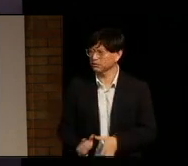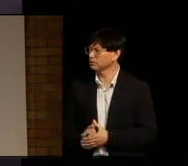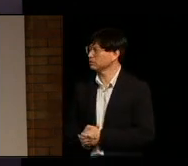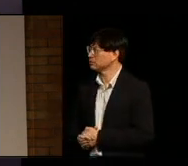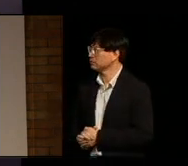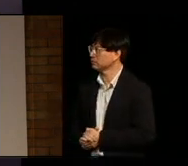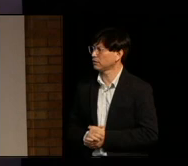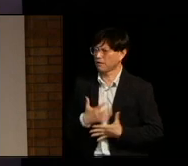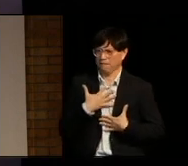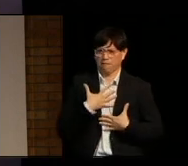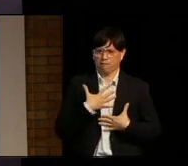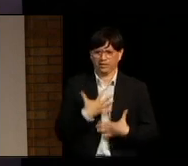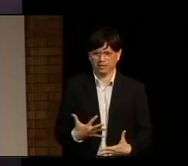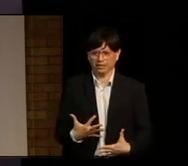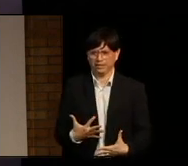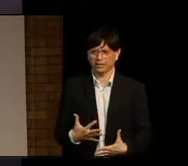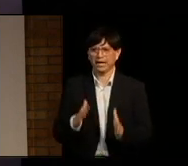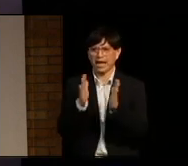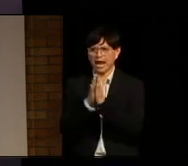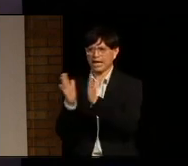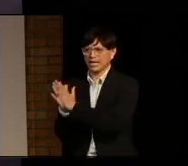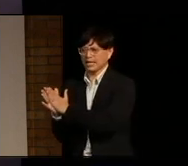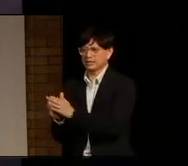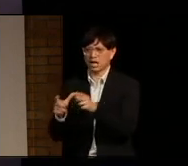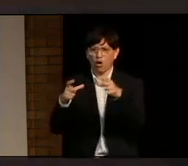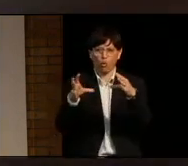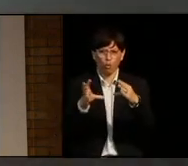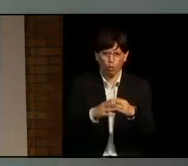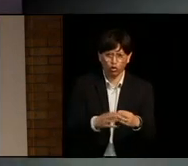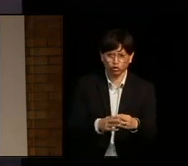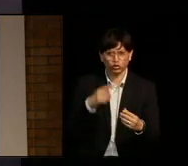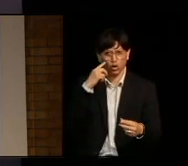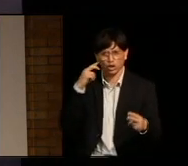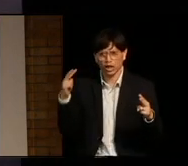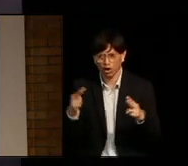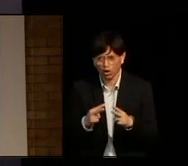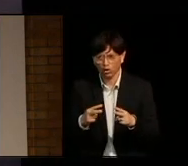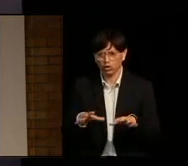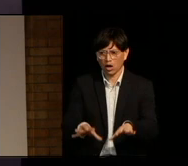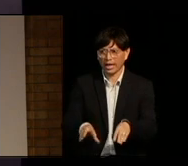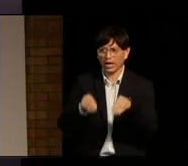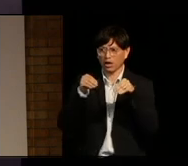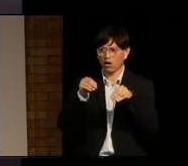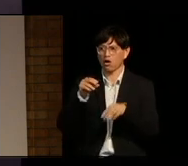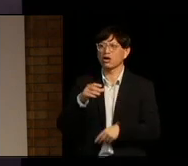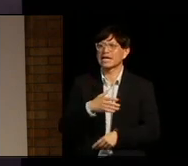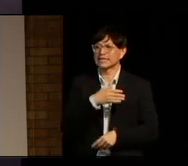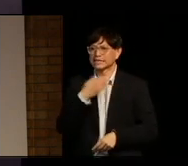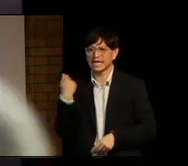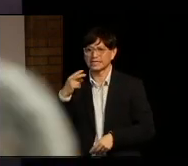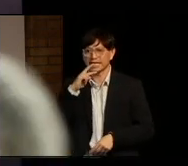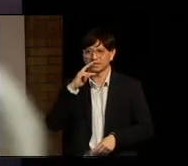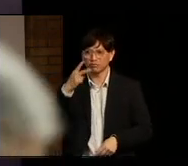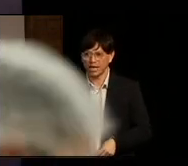far sentire finalmente la parrocchia come un luogo di incontro un luogo di comunità che accoglie senza spiegare o